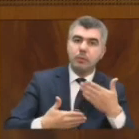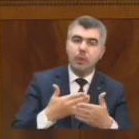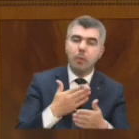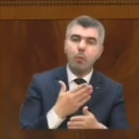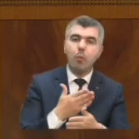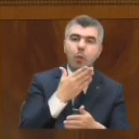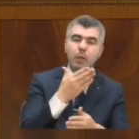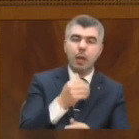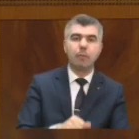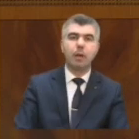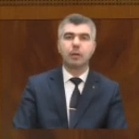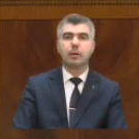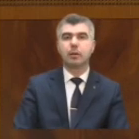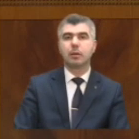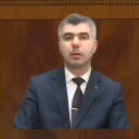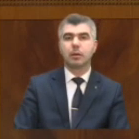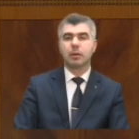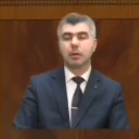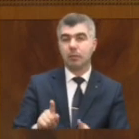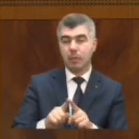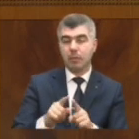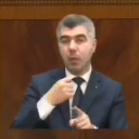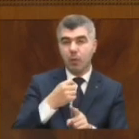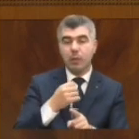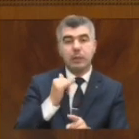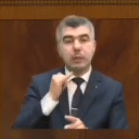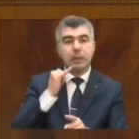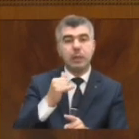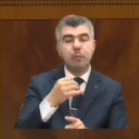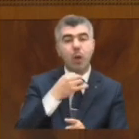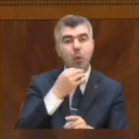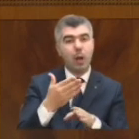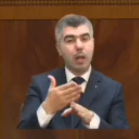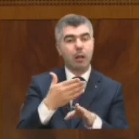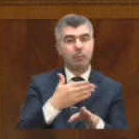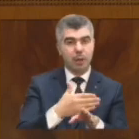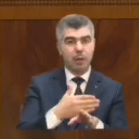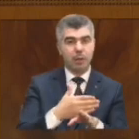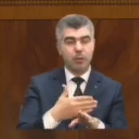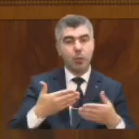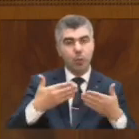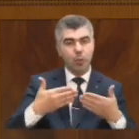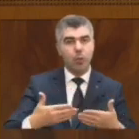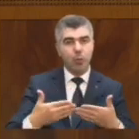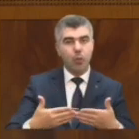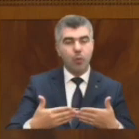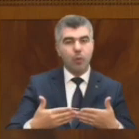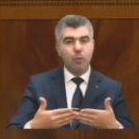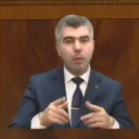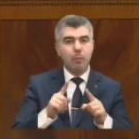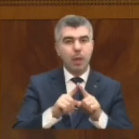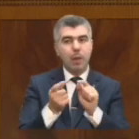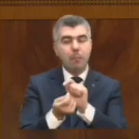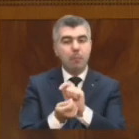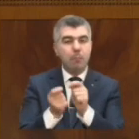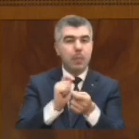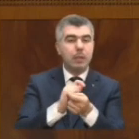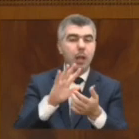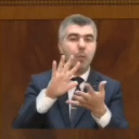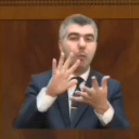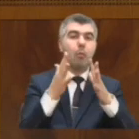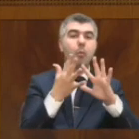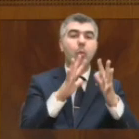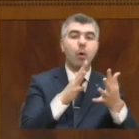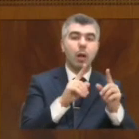المستقبلي باش ناخذوا بعين الاعتبار هذا الامر اللي كنا تنقول لكم في البدايه بان اليوم عندنا اليوم مع التغيرات المناخيه